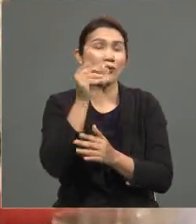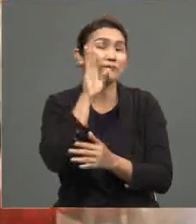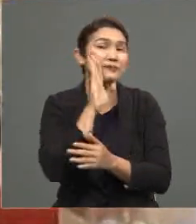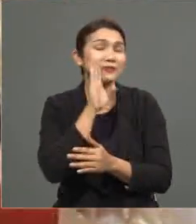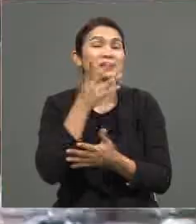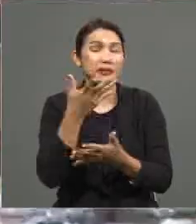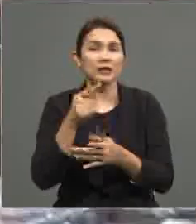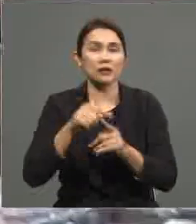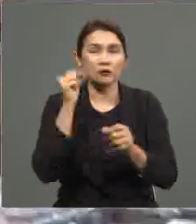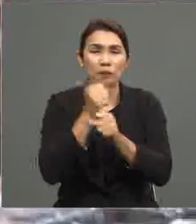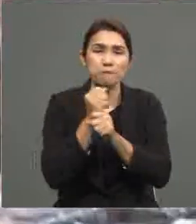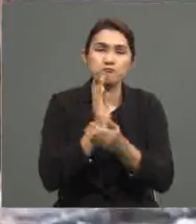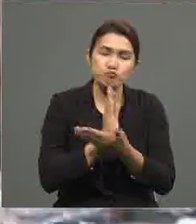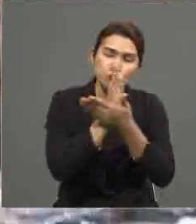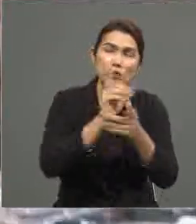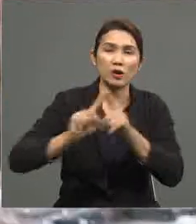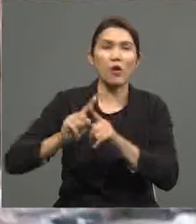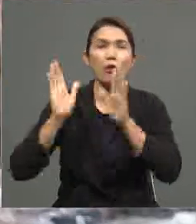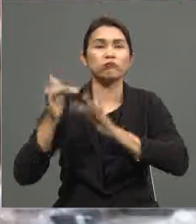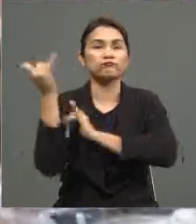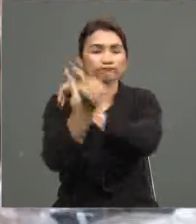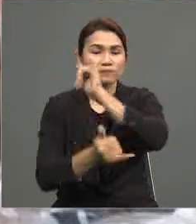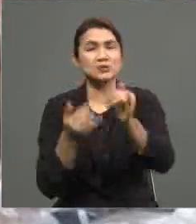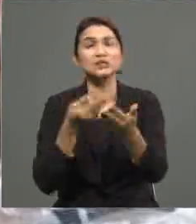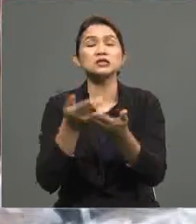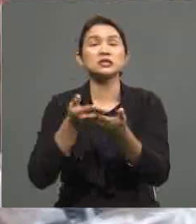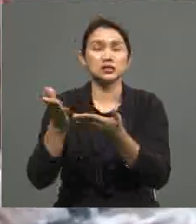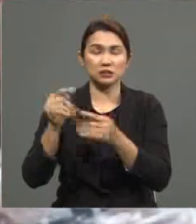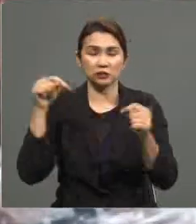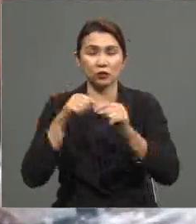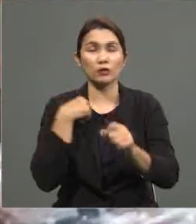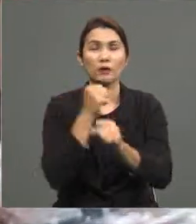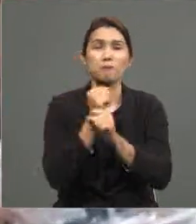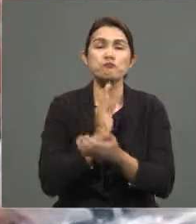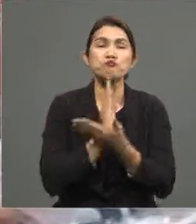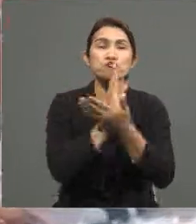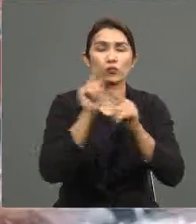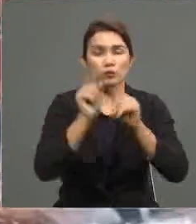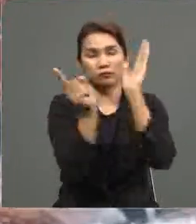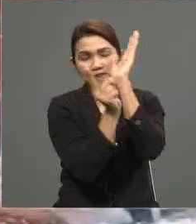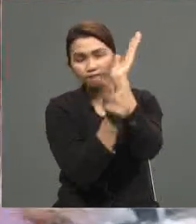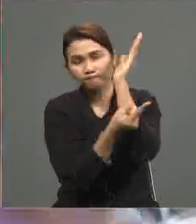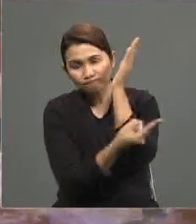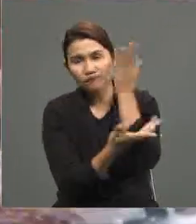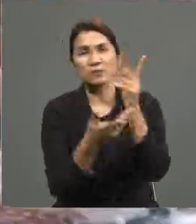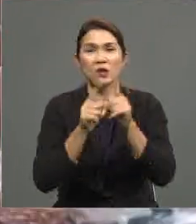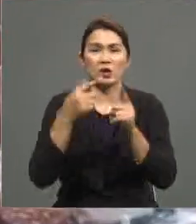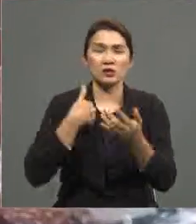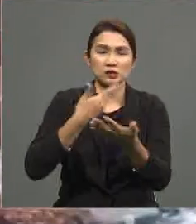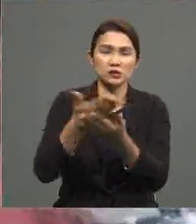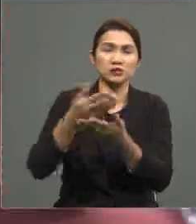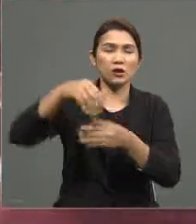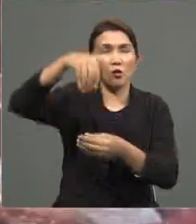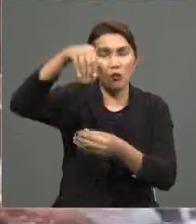ประเพณีและงานบุญก็มีประชาชนมาเลือกซื้อสินค้าที่จะใช้ในงานทำบุญทอดกฐินแล้วก็เลือกซื้อโคมยี่เป็งโคม